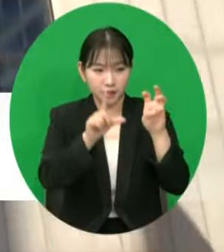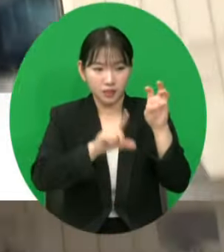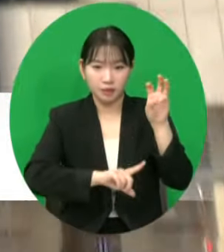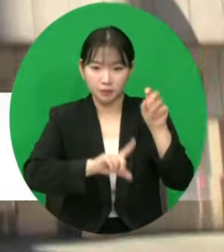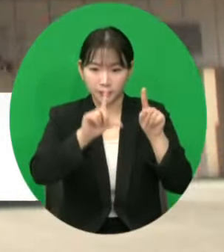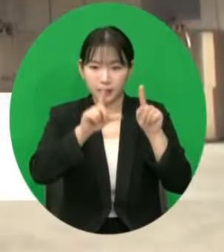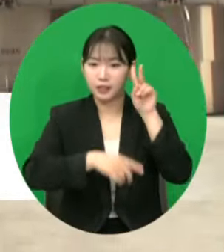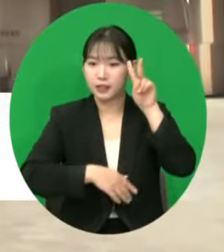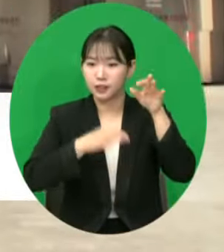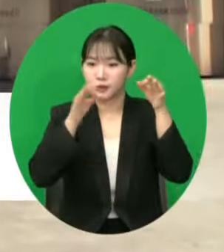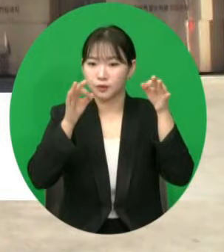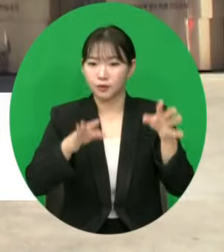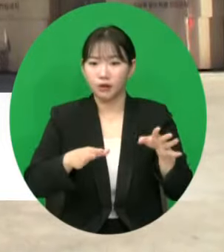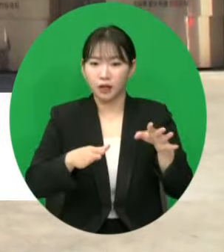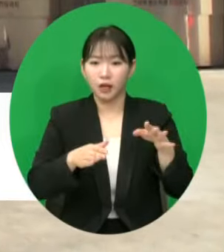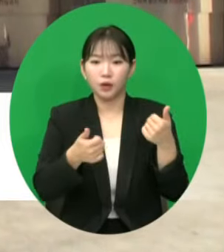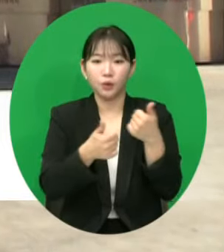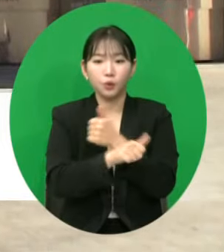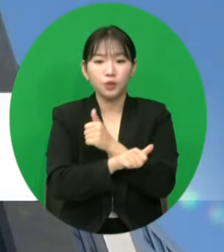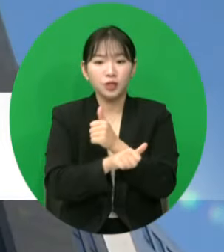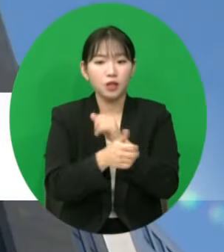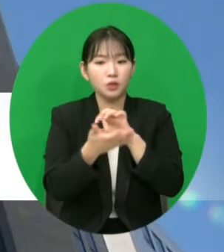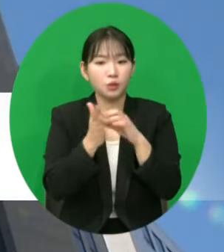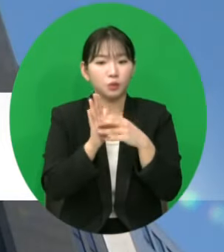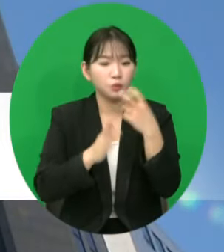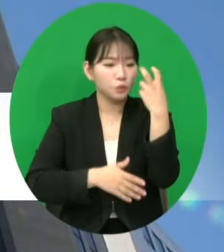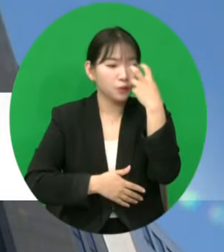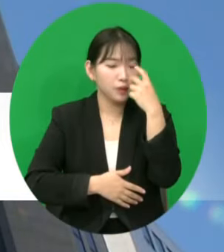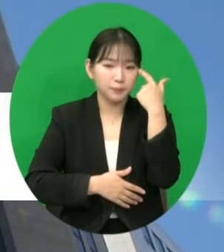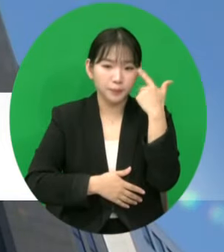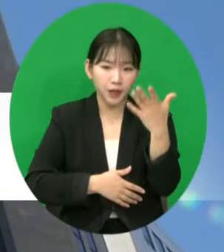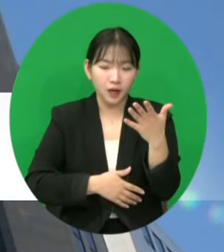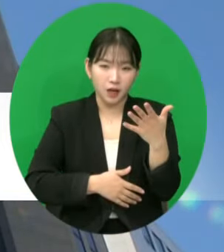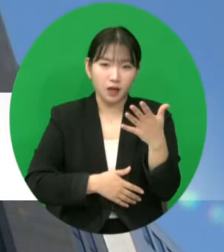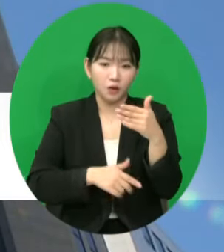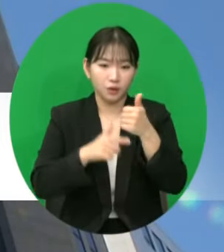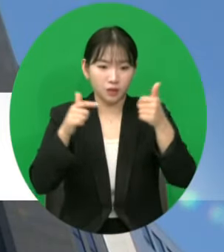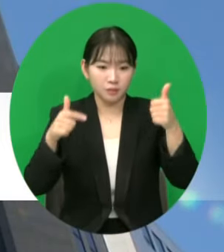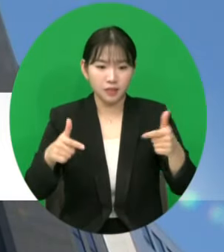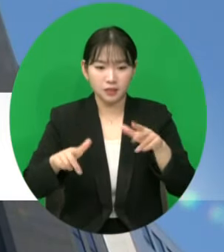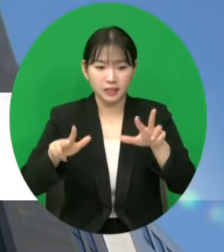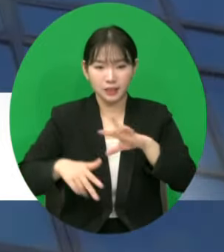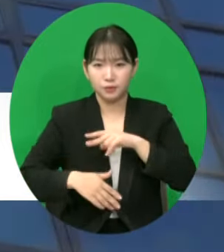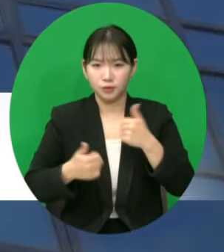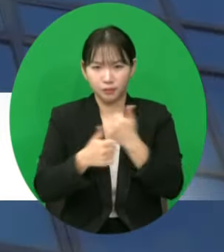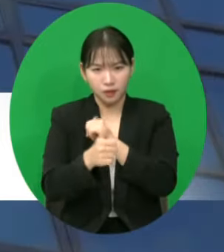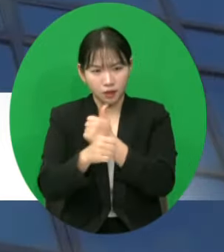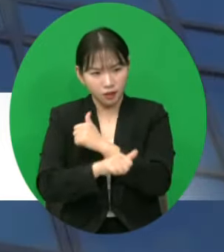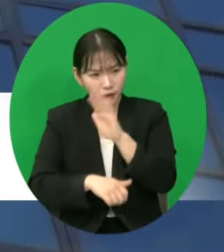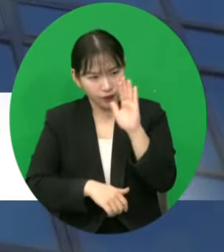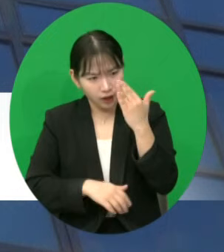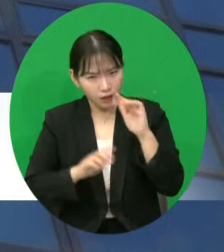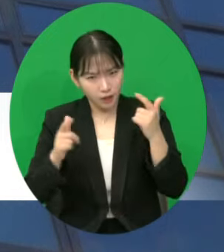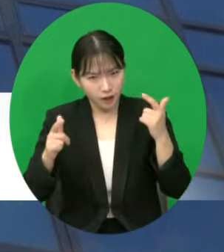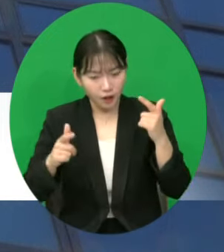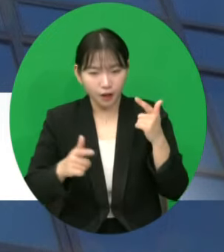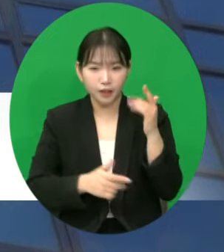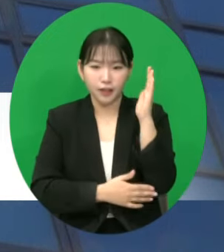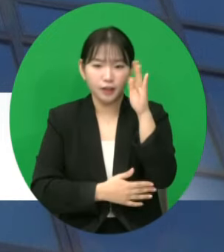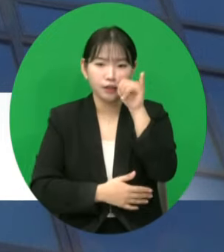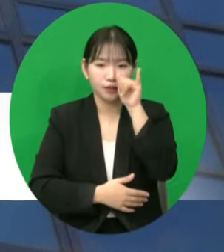31일 이틀 동안 교체 지수 조사를 실시해 호남권 현역 물가리 현실화 되는 것 아니냐는 전망이 나오고